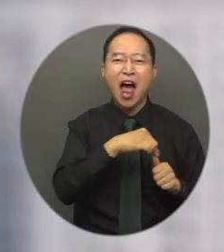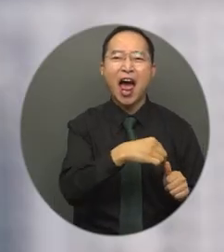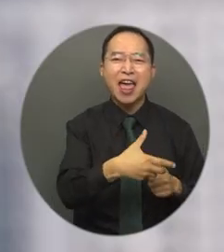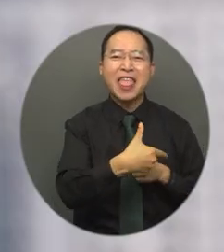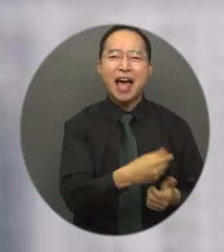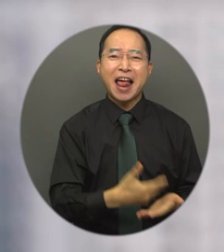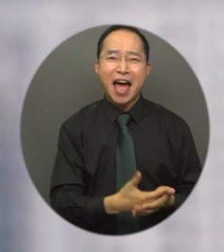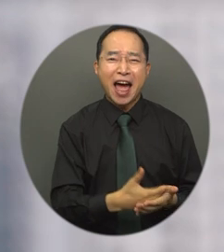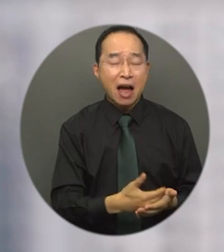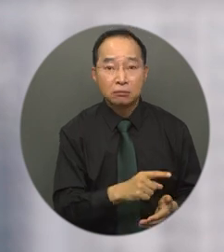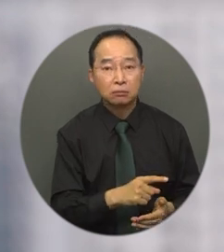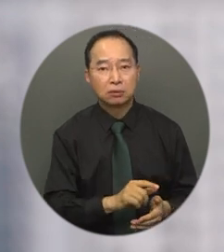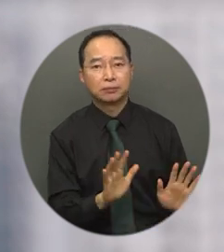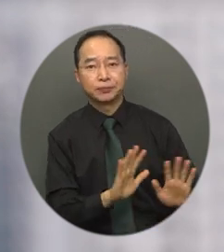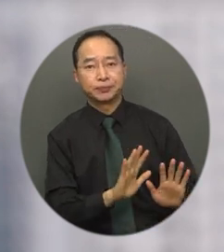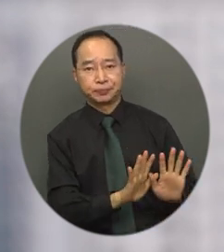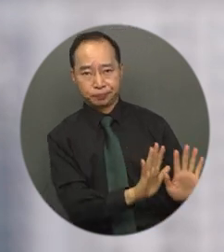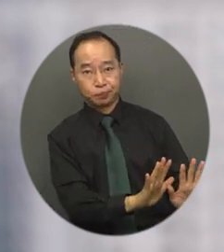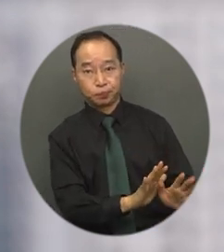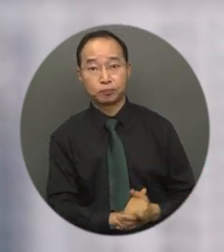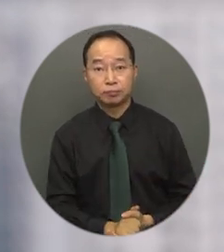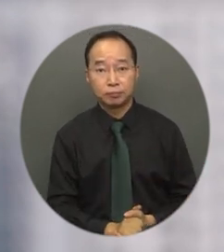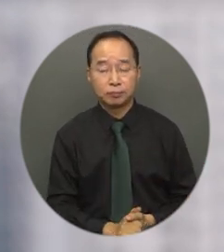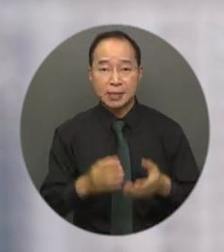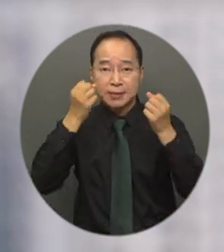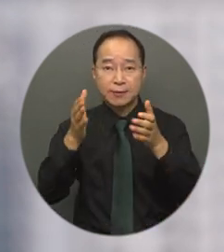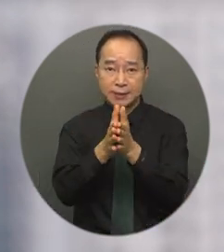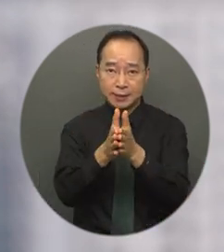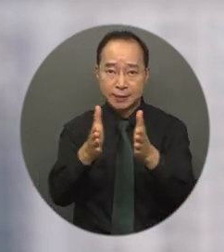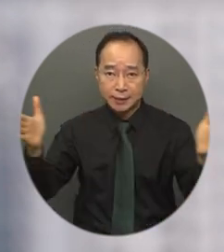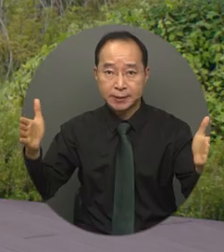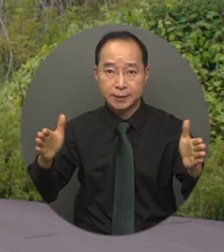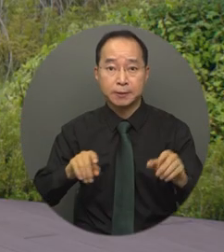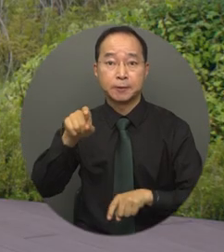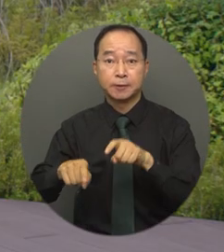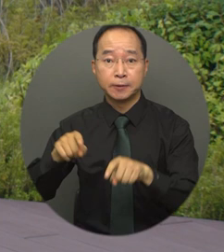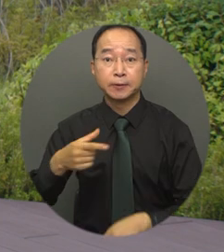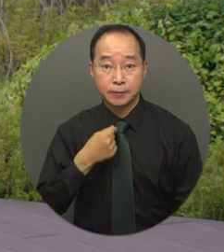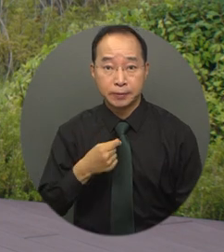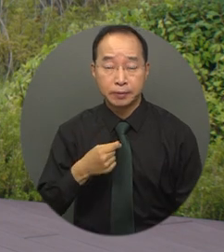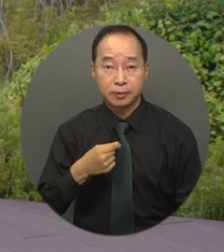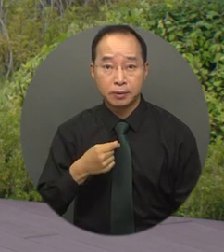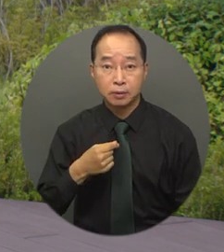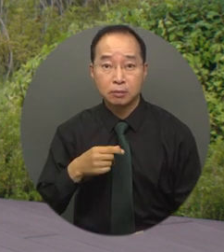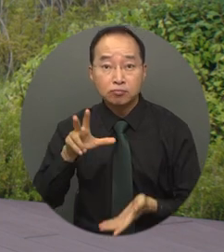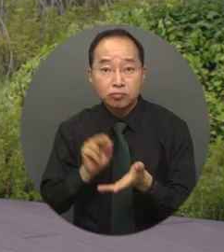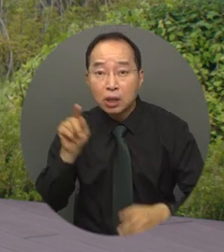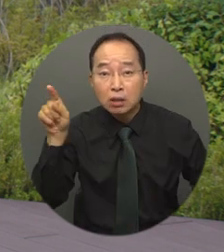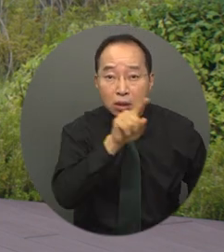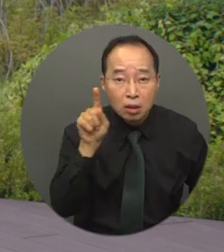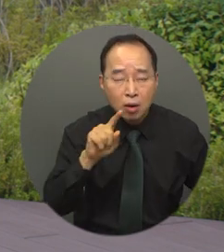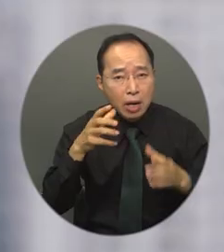기득권이 문제고 어떻게 그것을 깨야 하는지 가장 잘 알고 있다고 자부합니다. 그런 제가 앞장서서